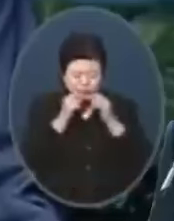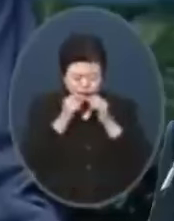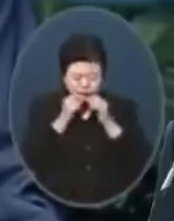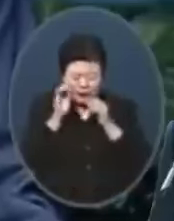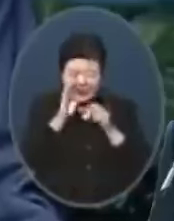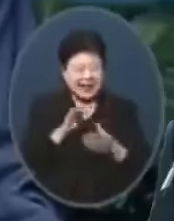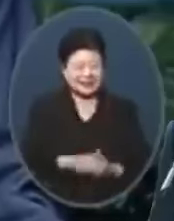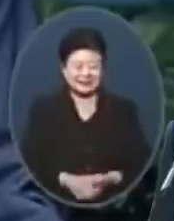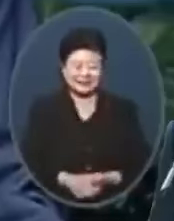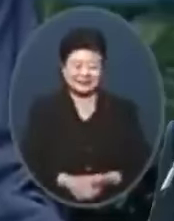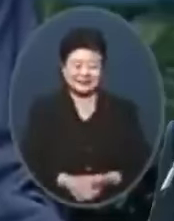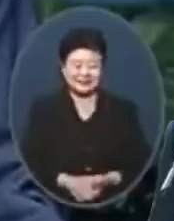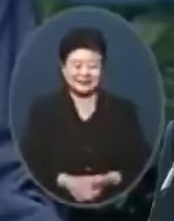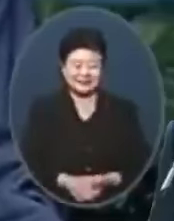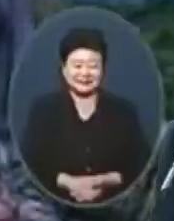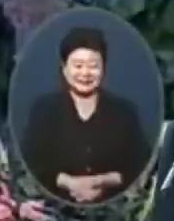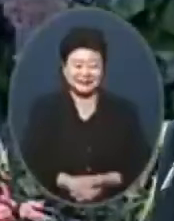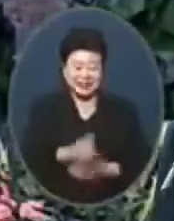됩니다.